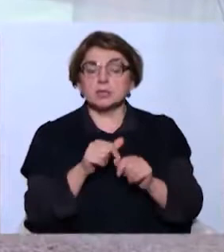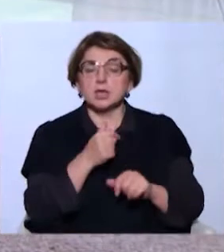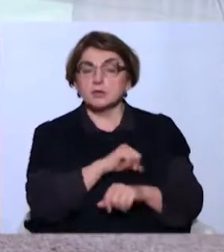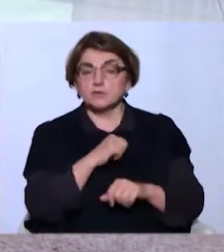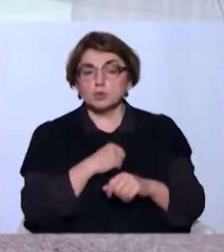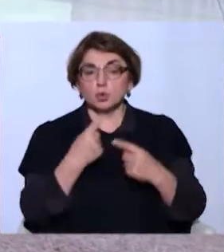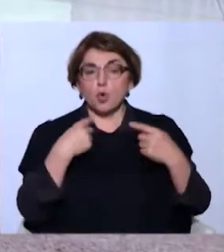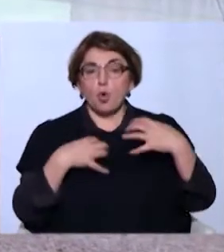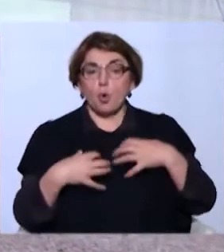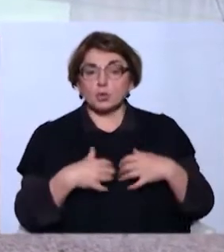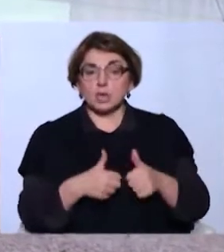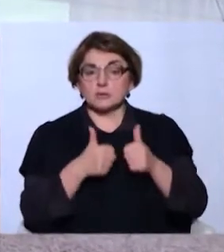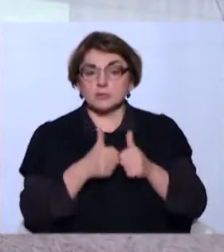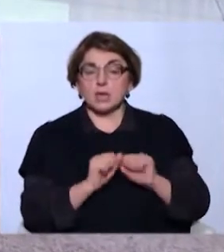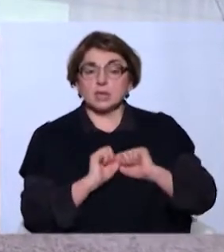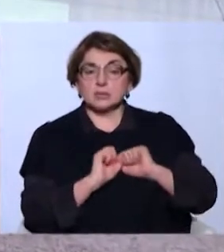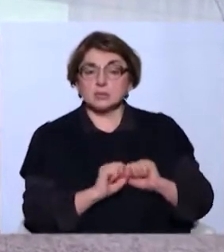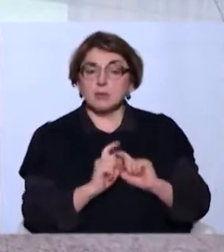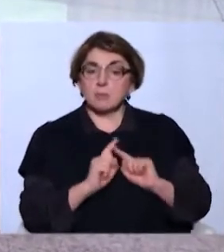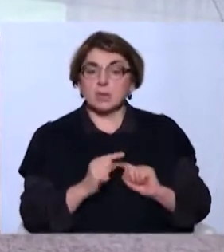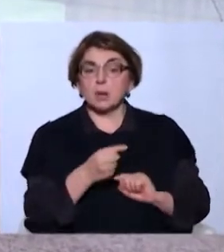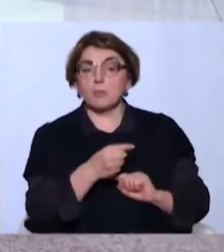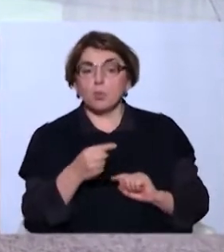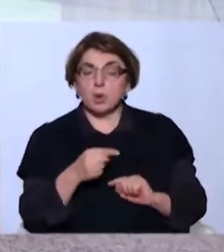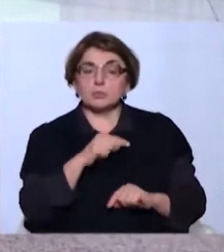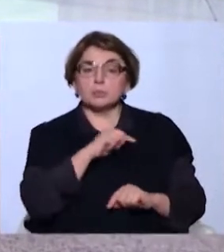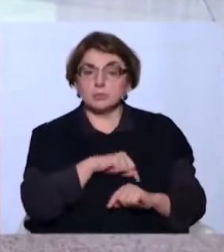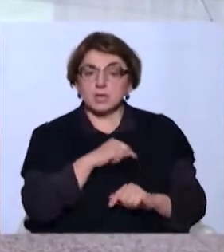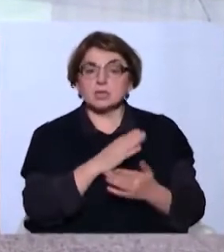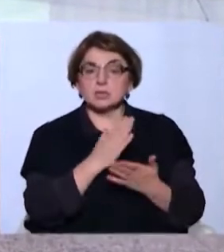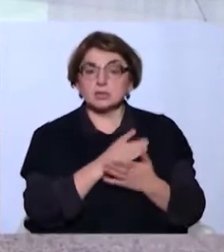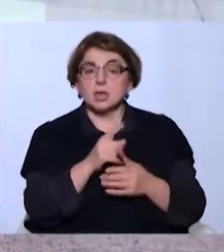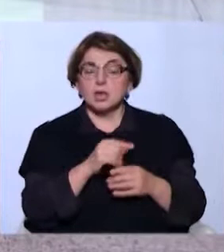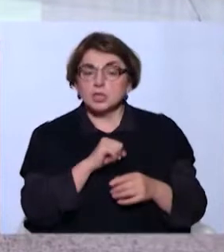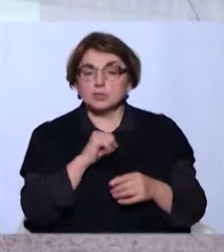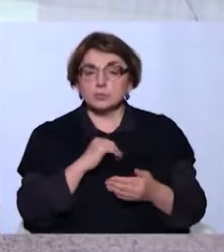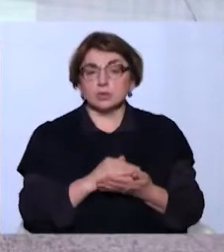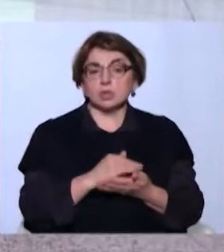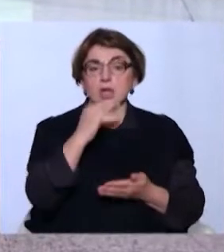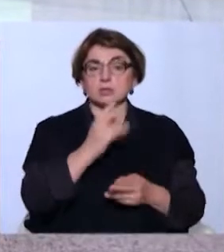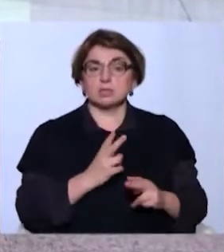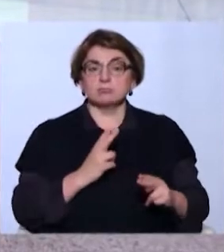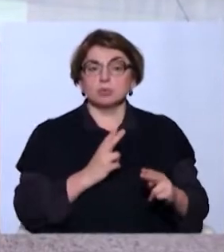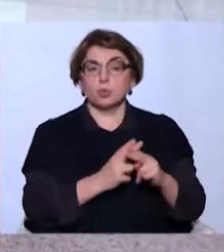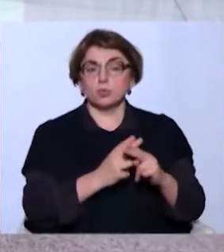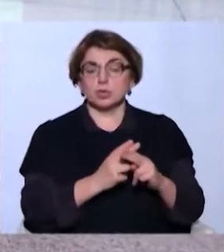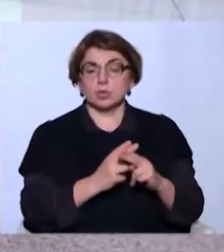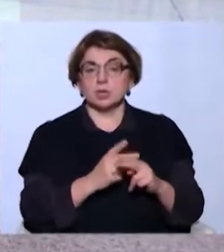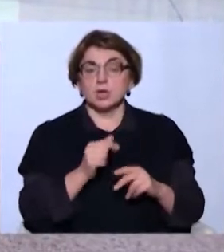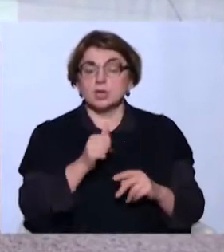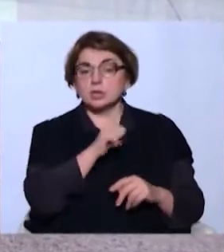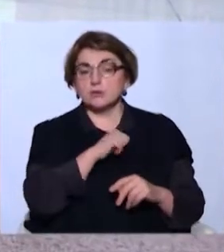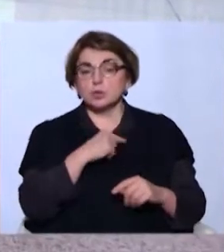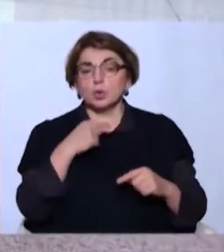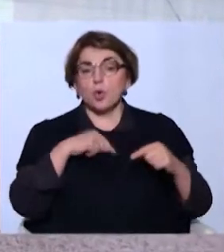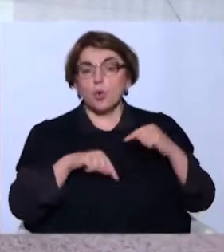იცავს, მაგრამ ამავდროულად უარყოფითი თვისება აქვს ის, რომ ზრდას უშლის ხელს. ამ დროს ორგანიზმები